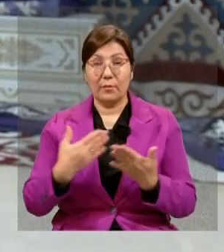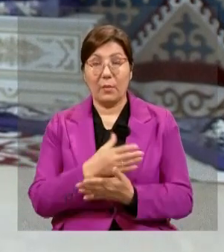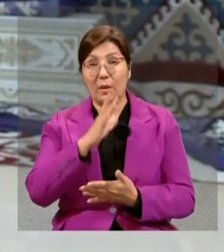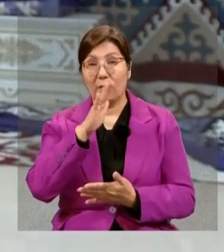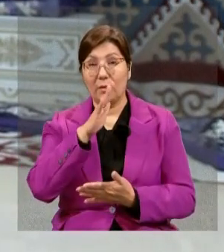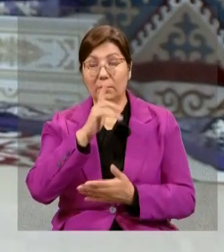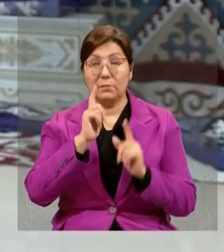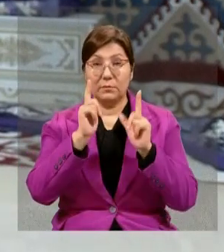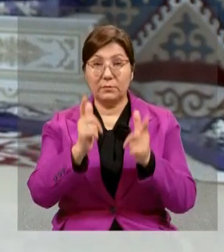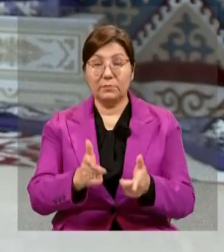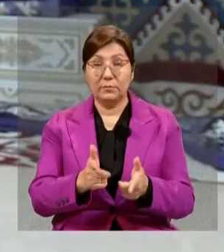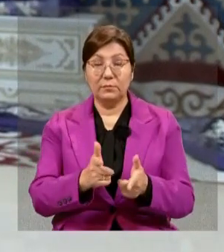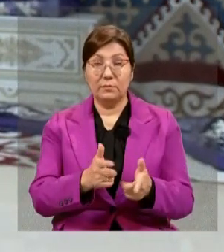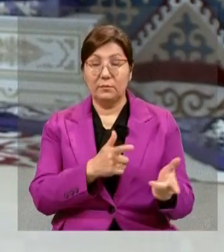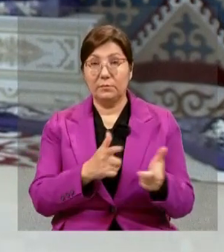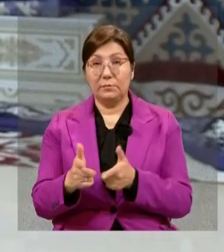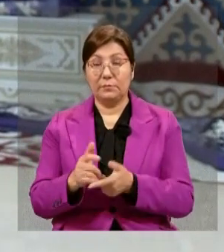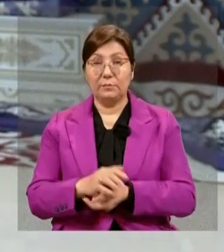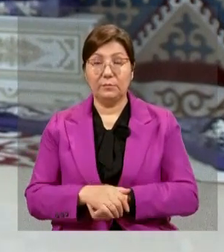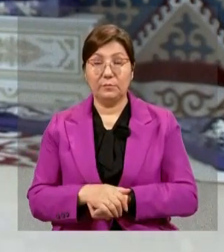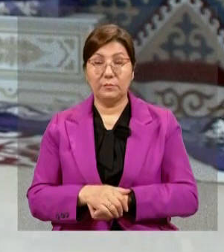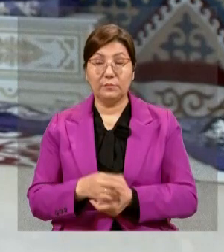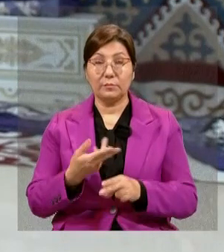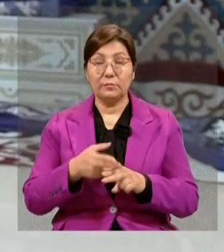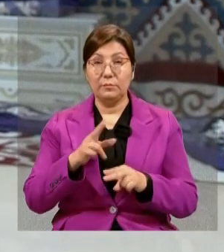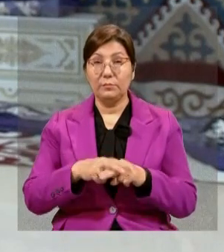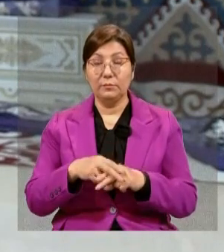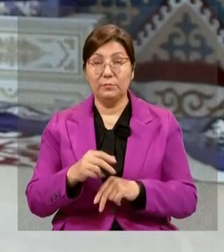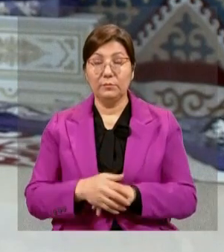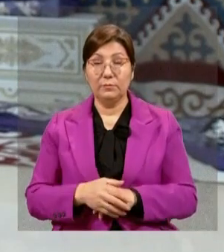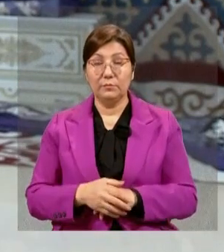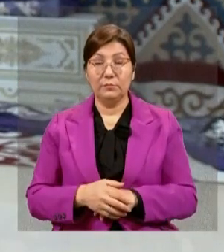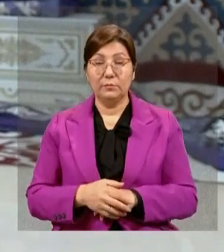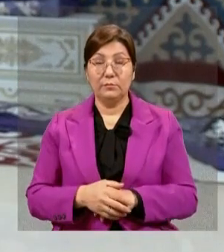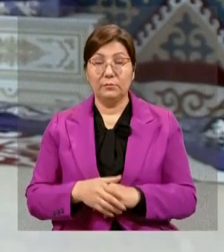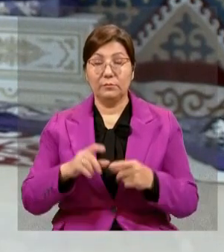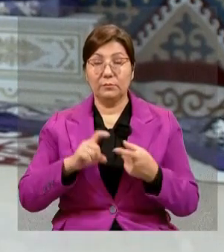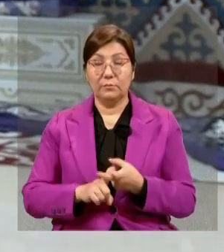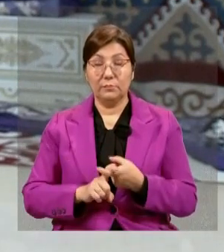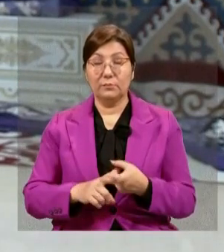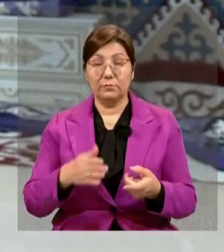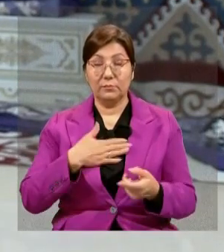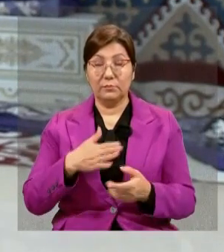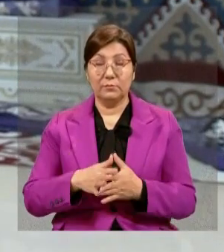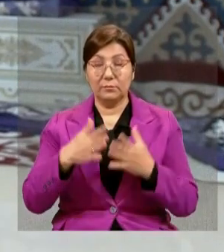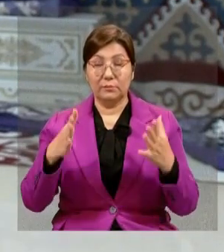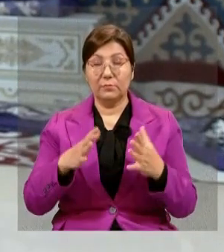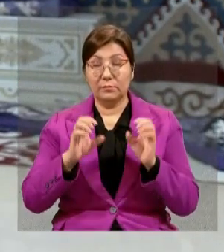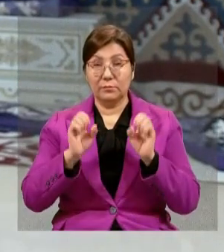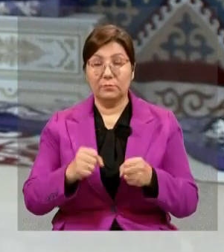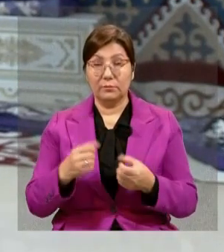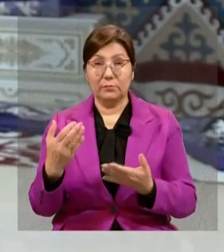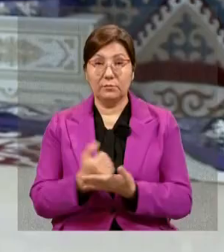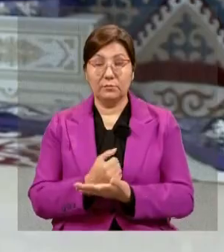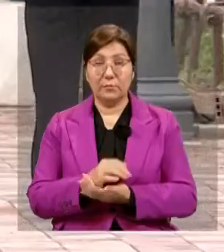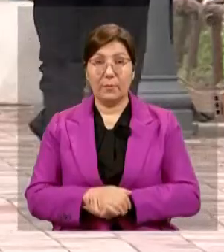дәуірге қадам басуға сәл қалды. Соның есебінен біз үлкен мүмкіншіліктерге қол